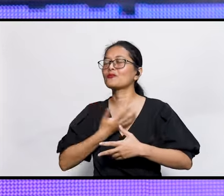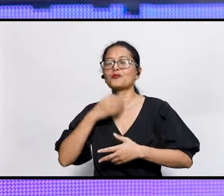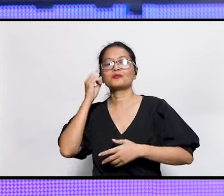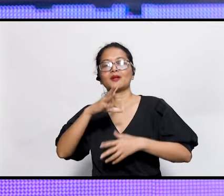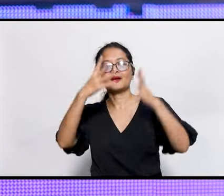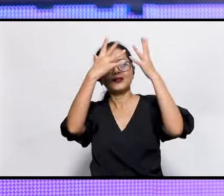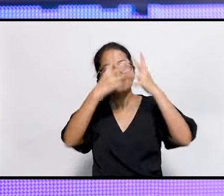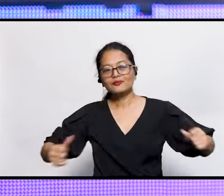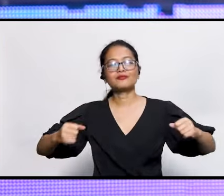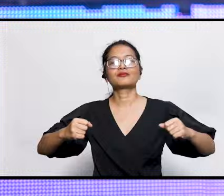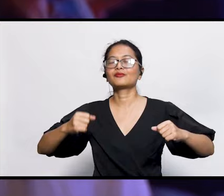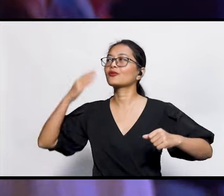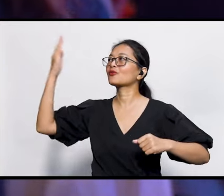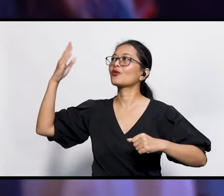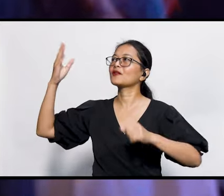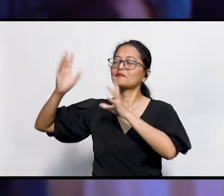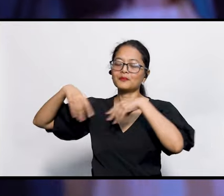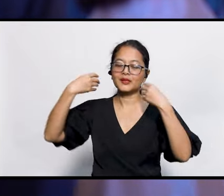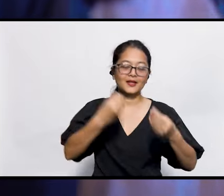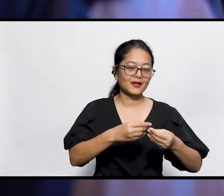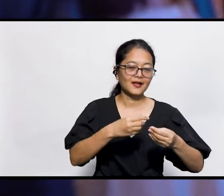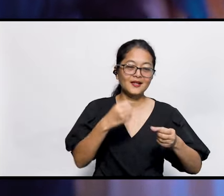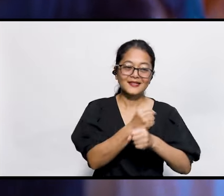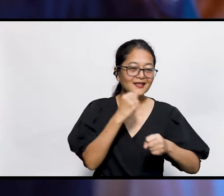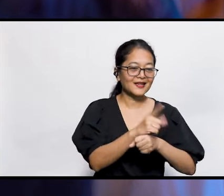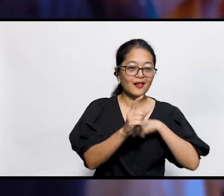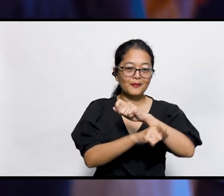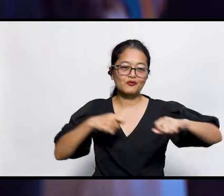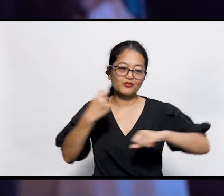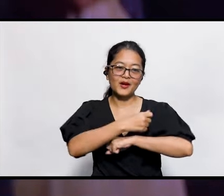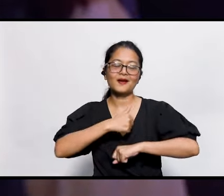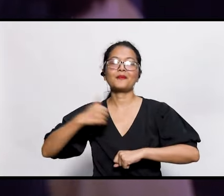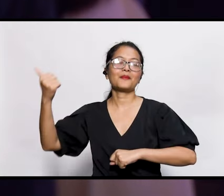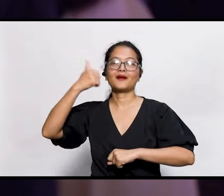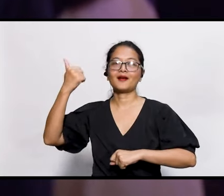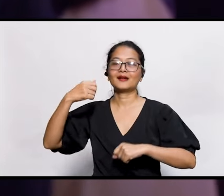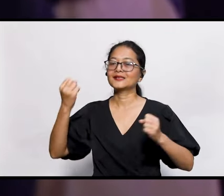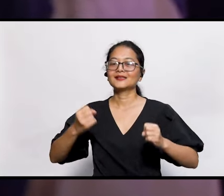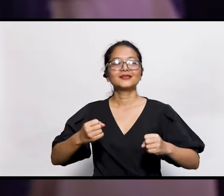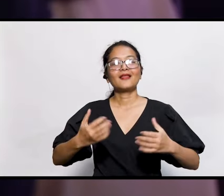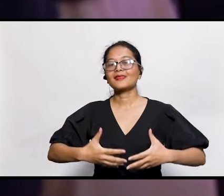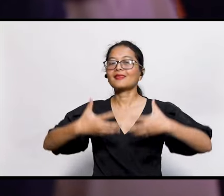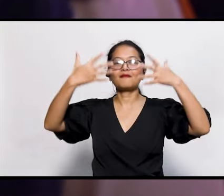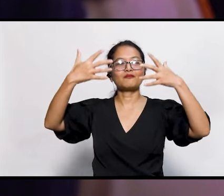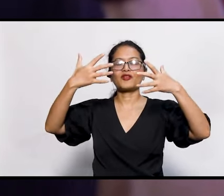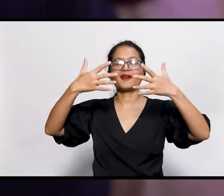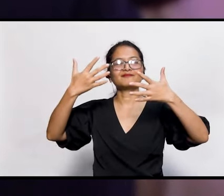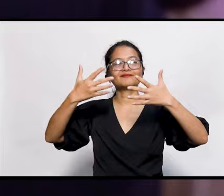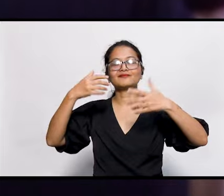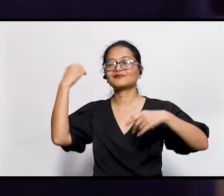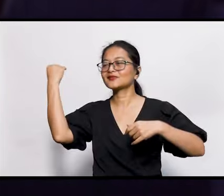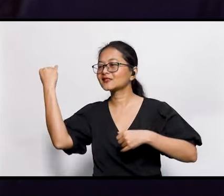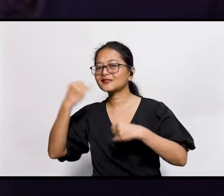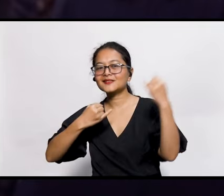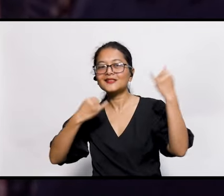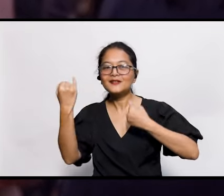engkau gantikan kemenangan demi kemenangan tembok-tembok tuduhan condemnation runtuh Ya Bapa